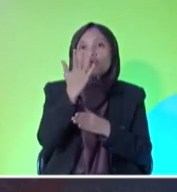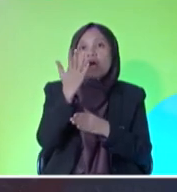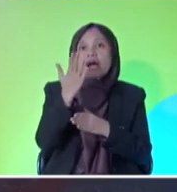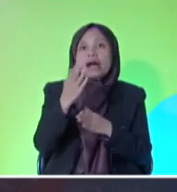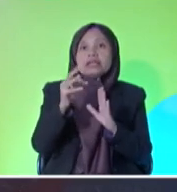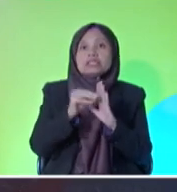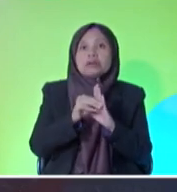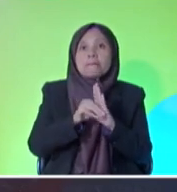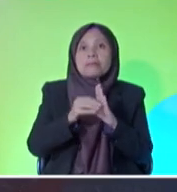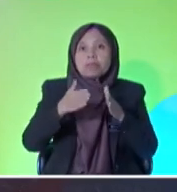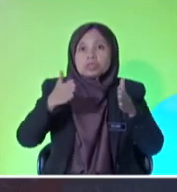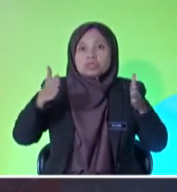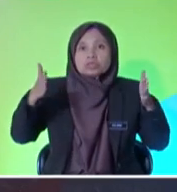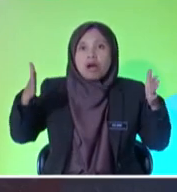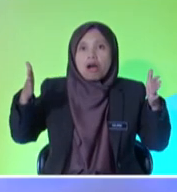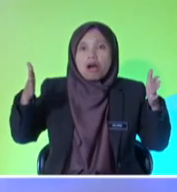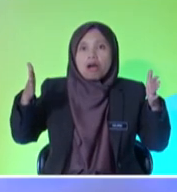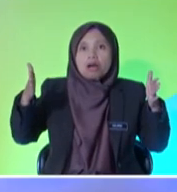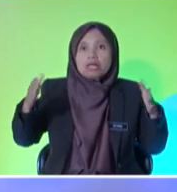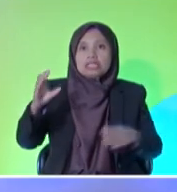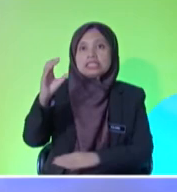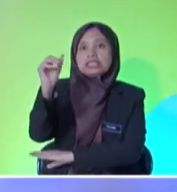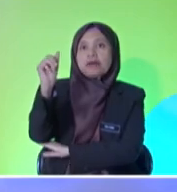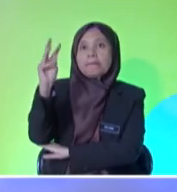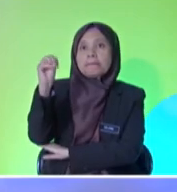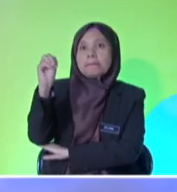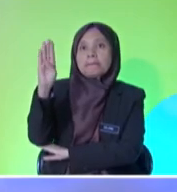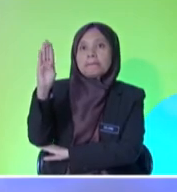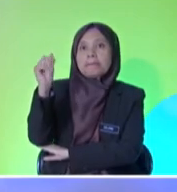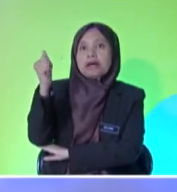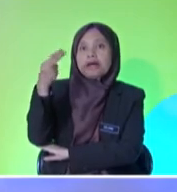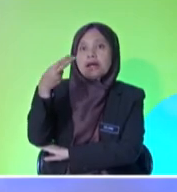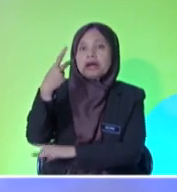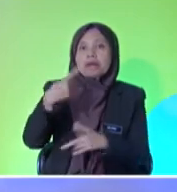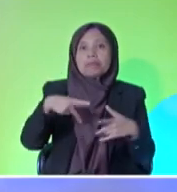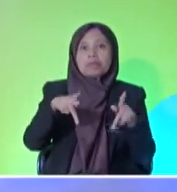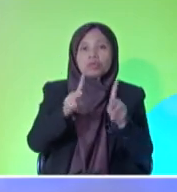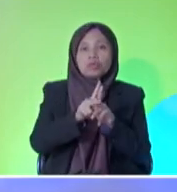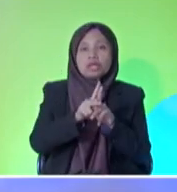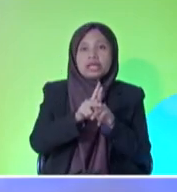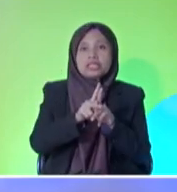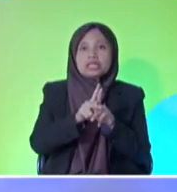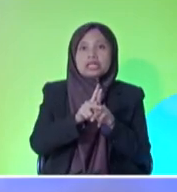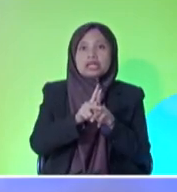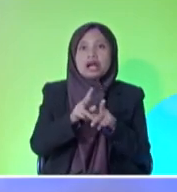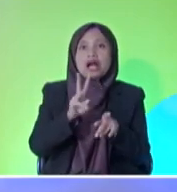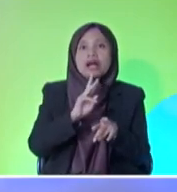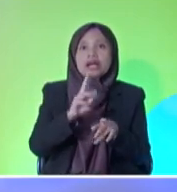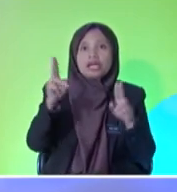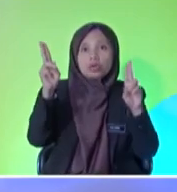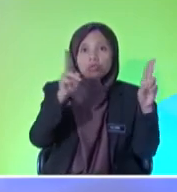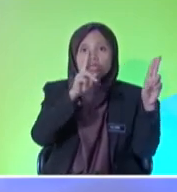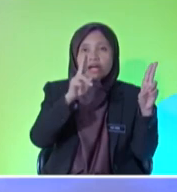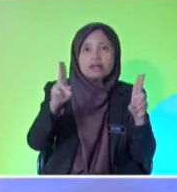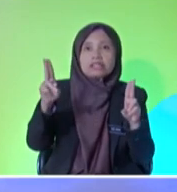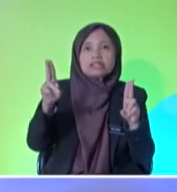bercambah Kalau bercambah diperlukan air udara cahaya matahari dan juga suhunya sesuai tapi apabila dia sudah